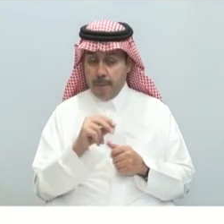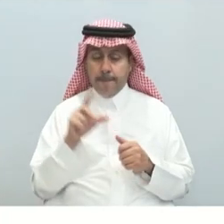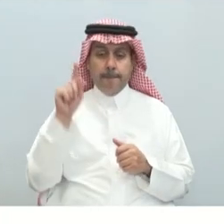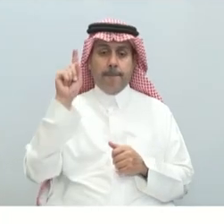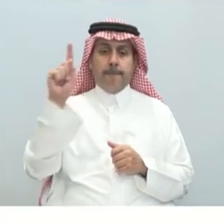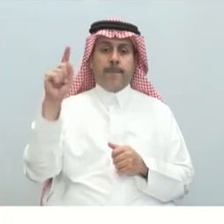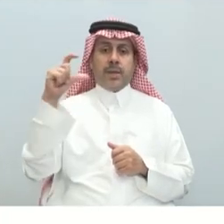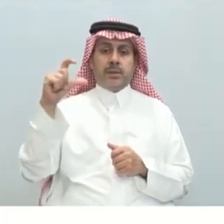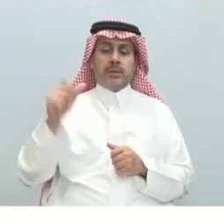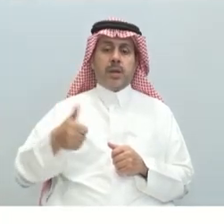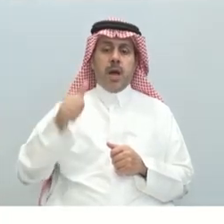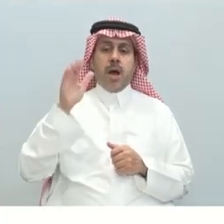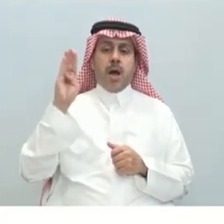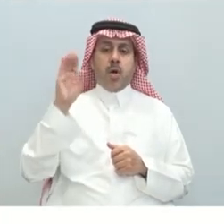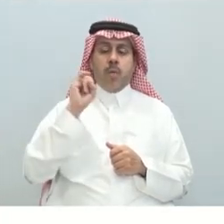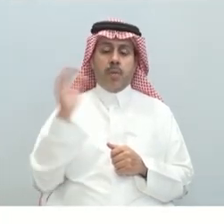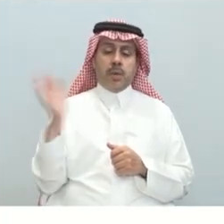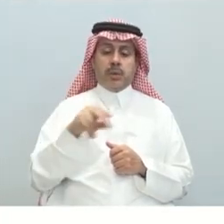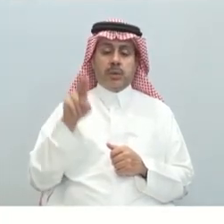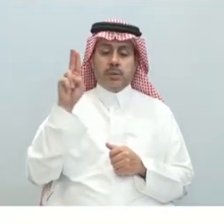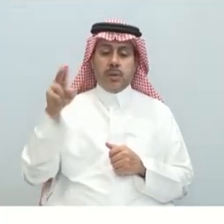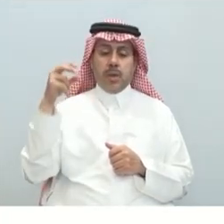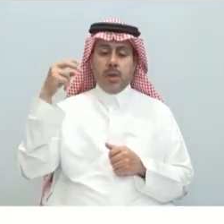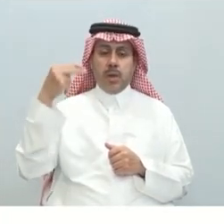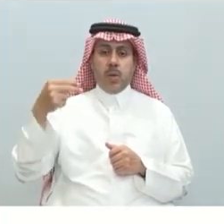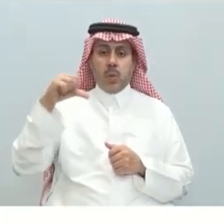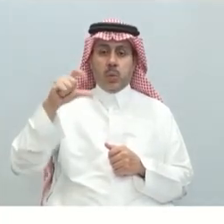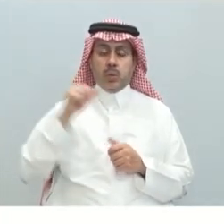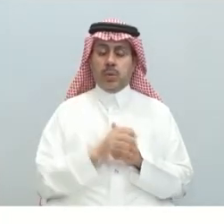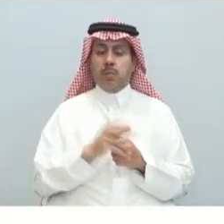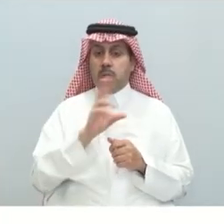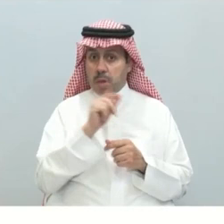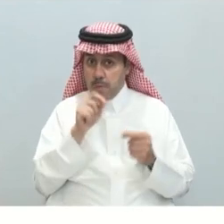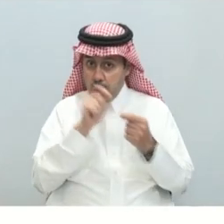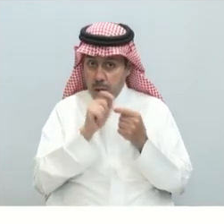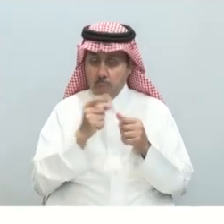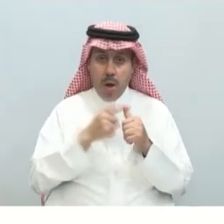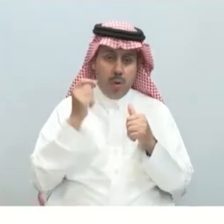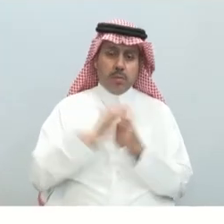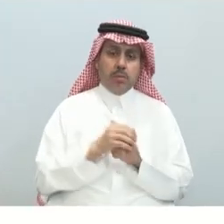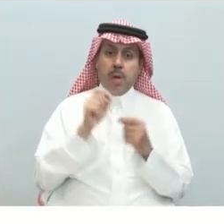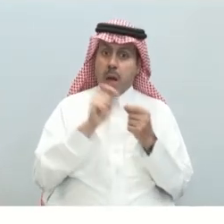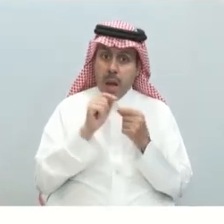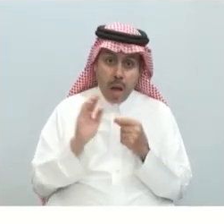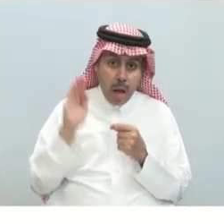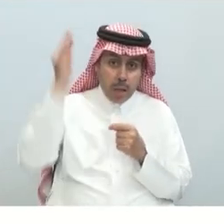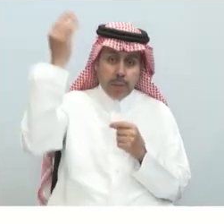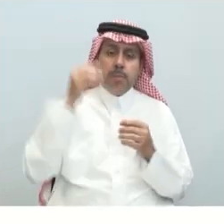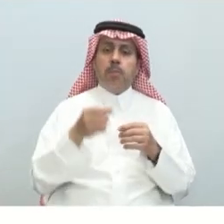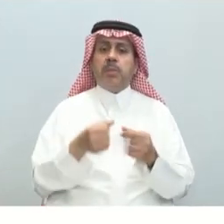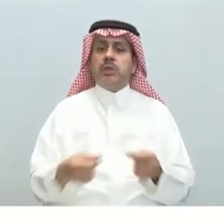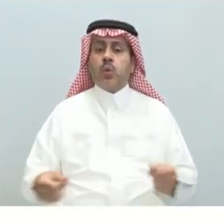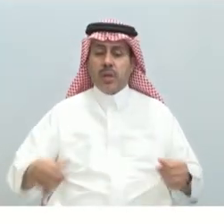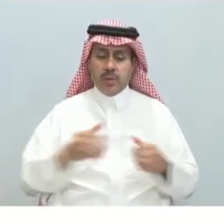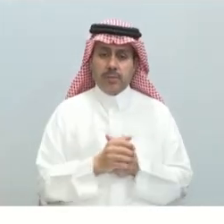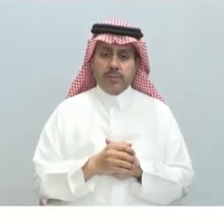تعودون ما المراد بهذه الجمله هنا كما انشاكم اول مره يعني من خلق ادم من طين